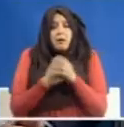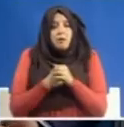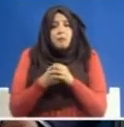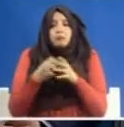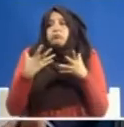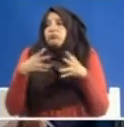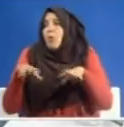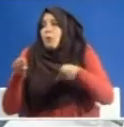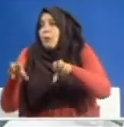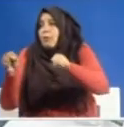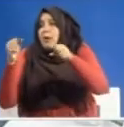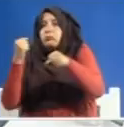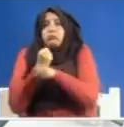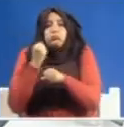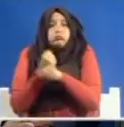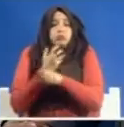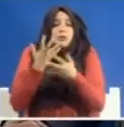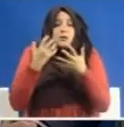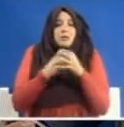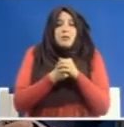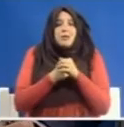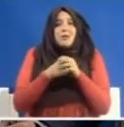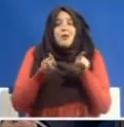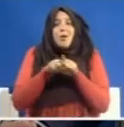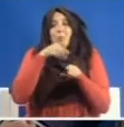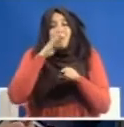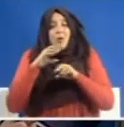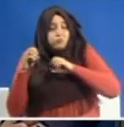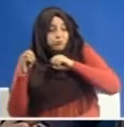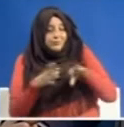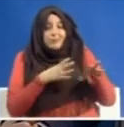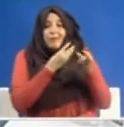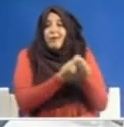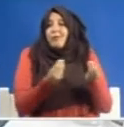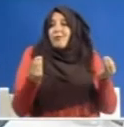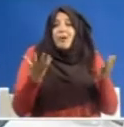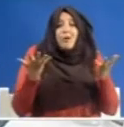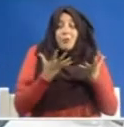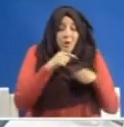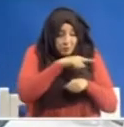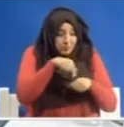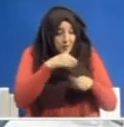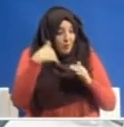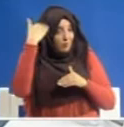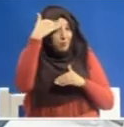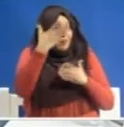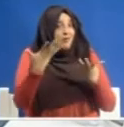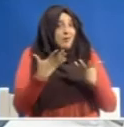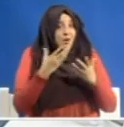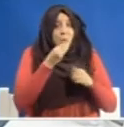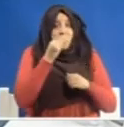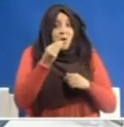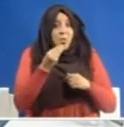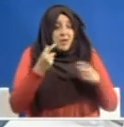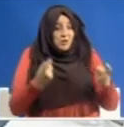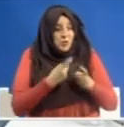الوظيف، الأشغال، السفر إلى غير ذلك. كيف يمكن أو كيف نتصور أن ينشأ هذا الجيل في ظل تربية صحيحة